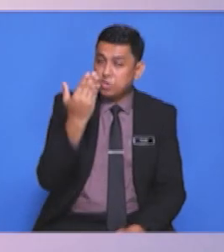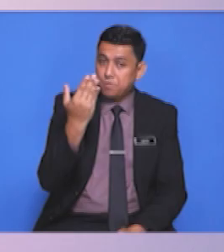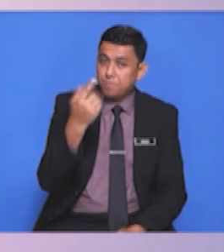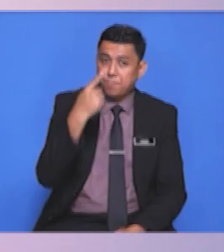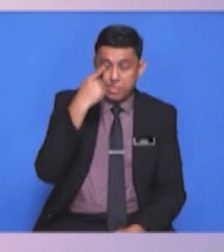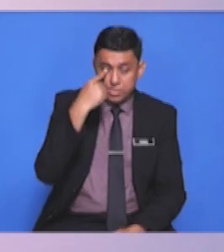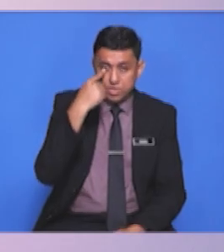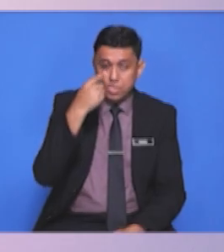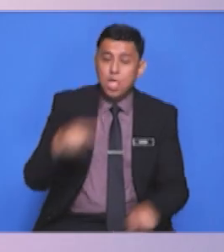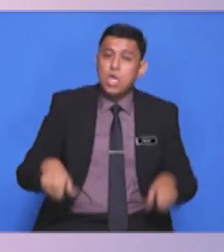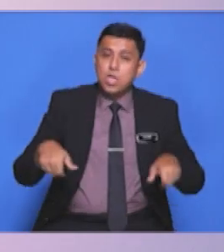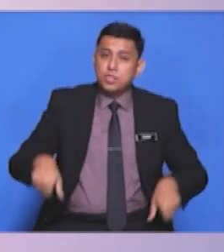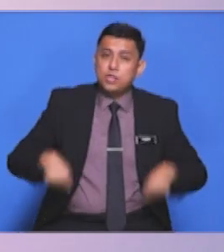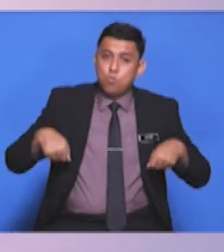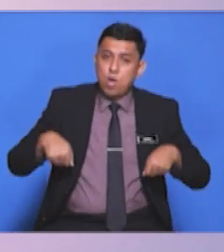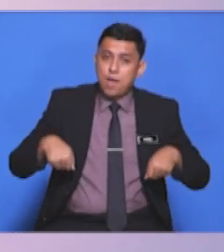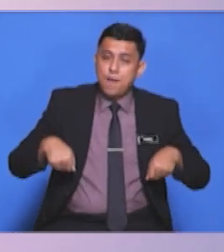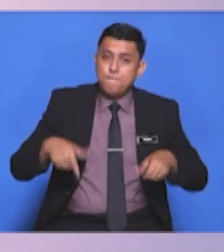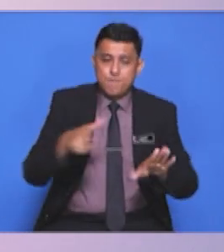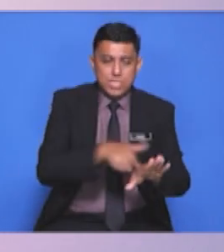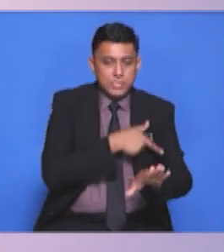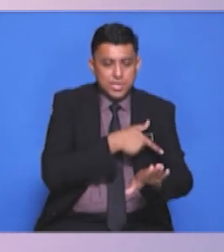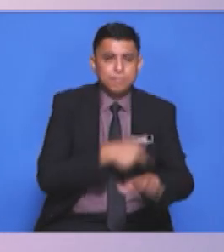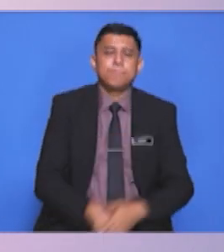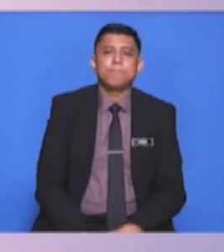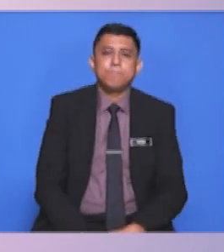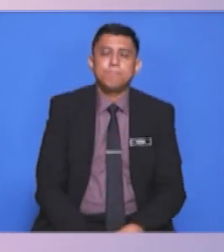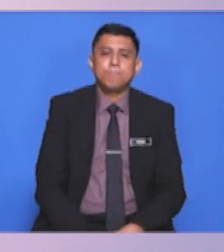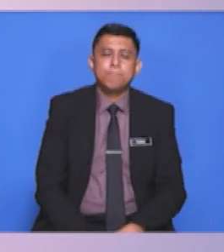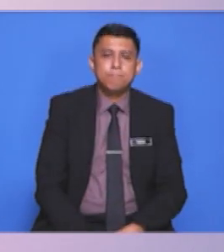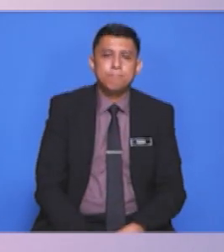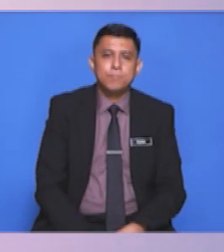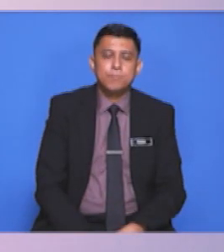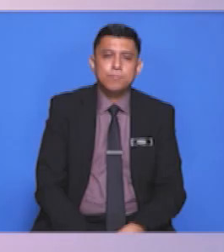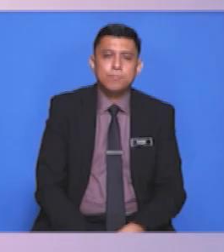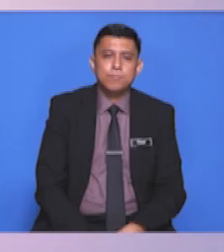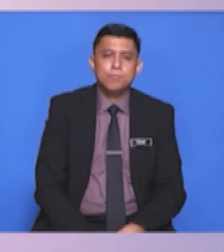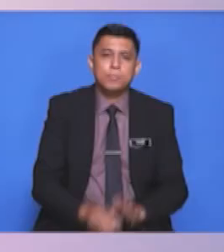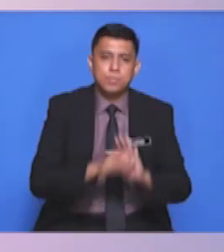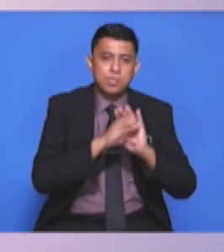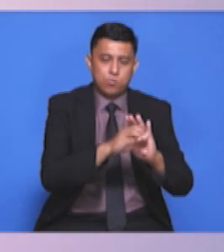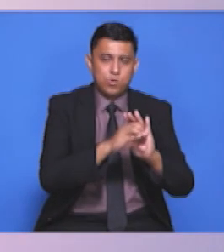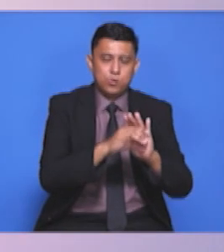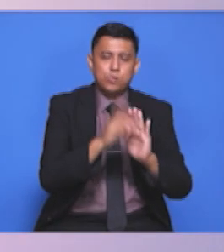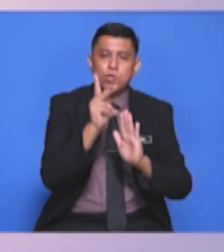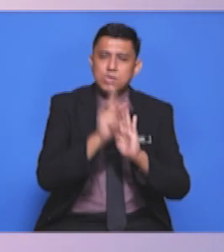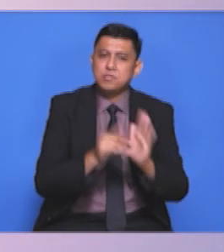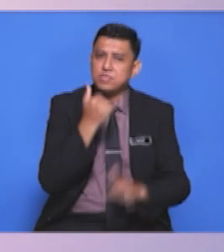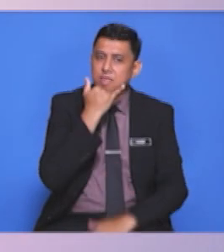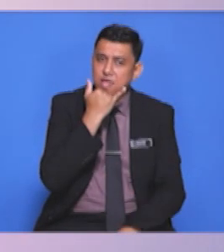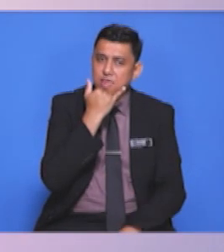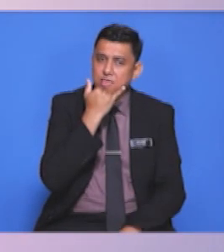seluar manjau seterusnya kita lihat pula contoh kesalahan umum